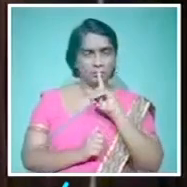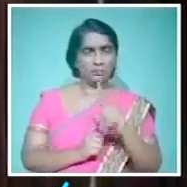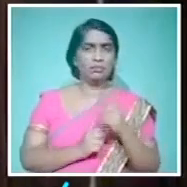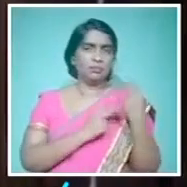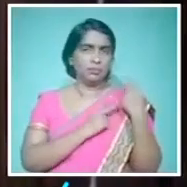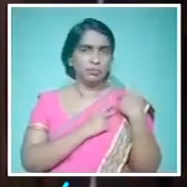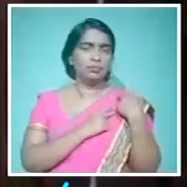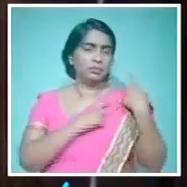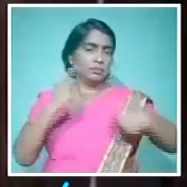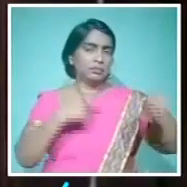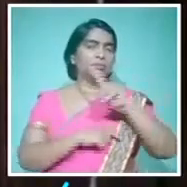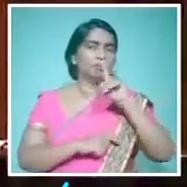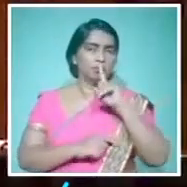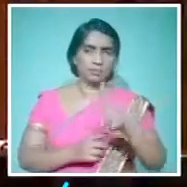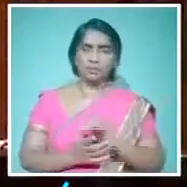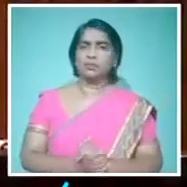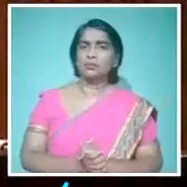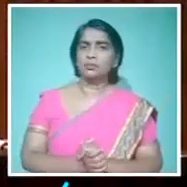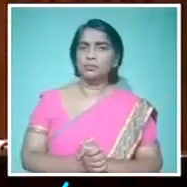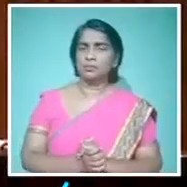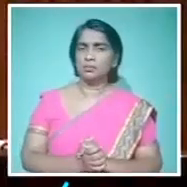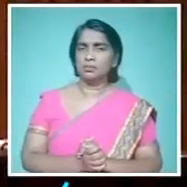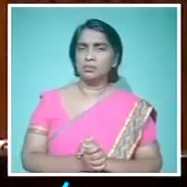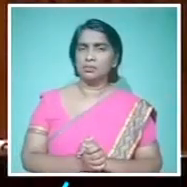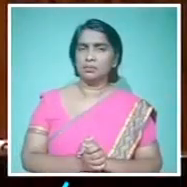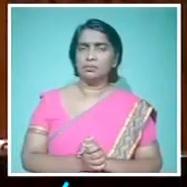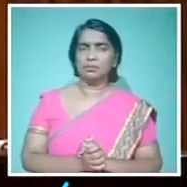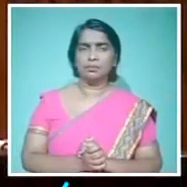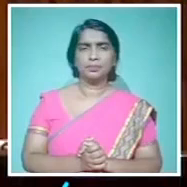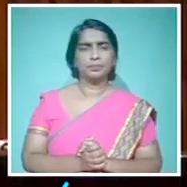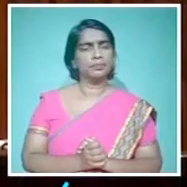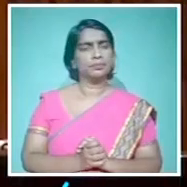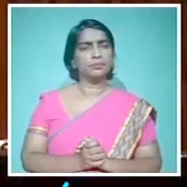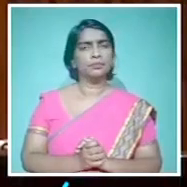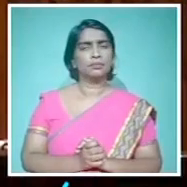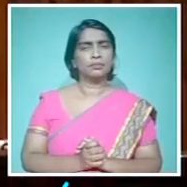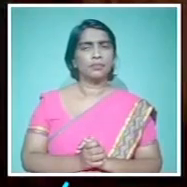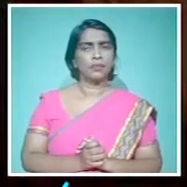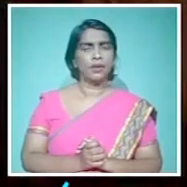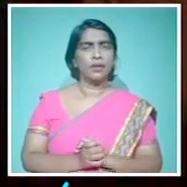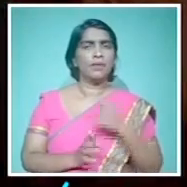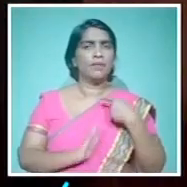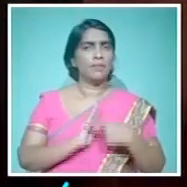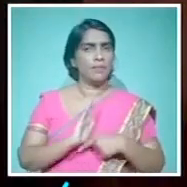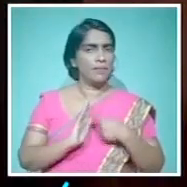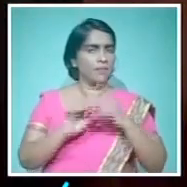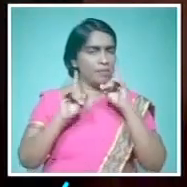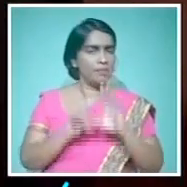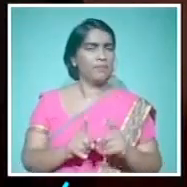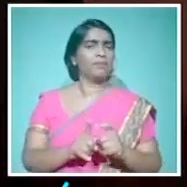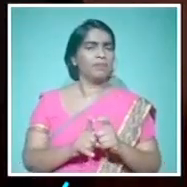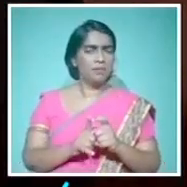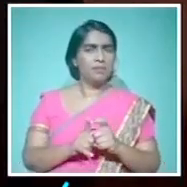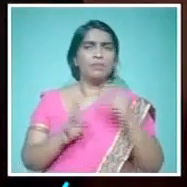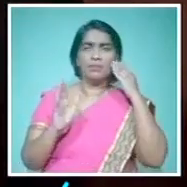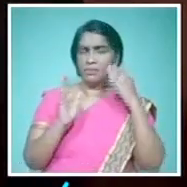වග්කියුස අන්තවලින් අපි ඇත්තටම ඉල්ලා හිටිනවා හේරත්නම් තිනවා මනේ මේ රටේ මේ වගේ බරපතල